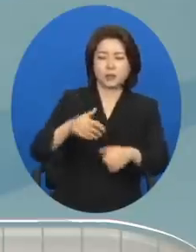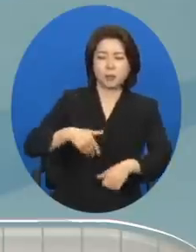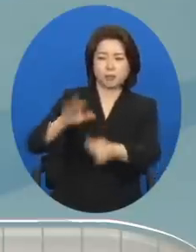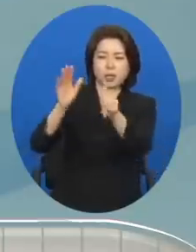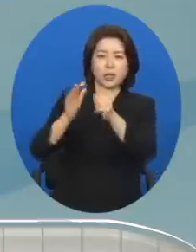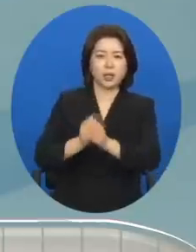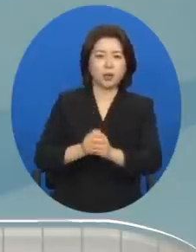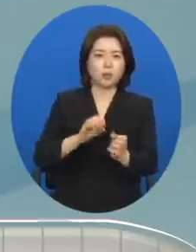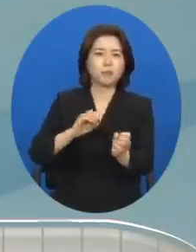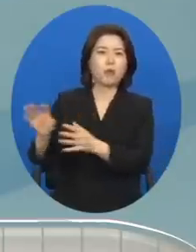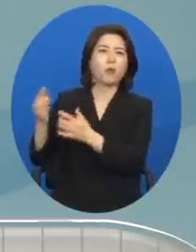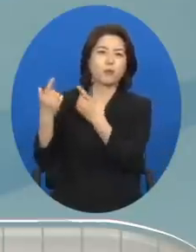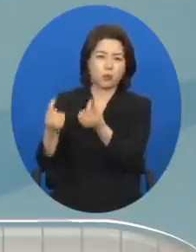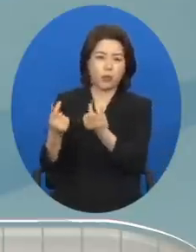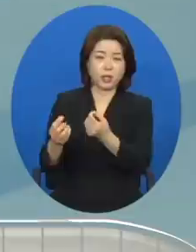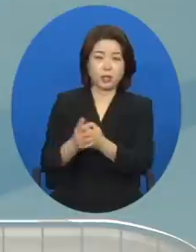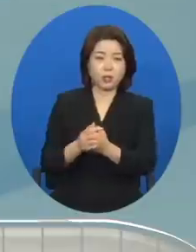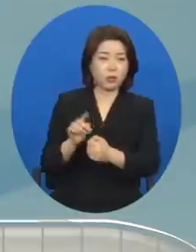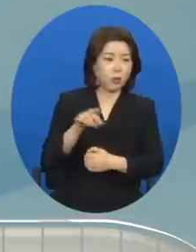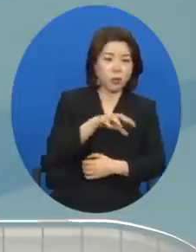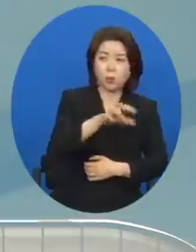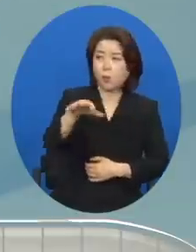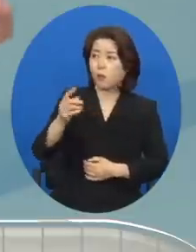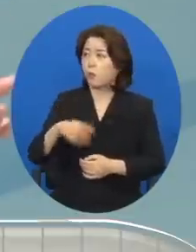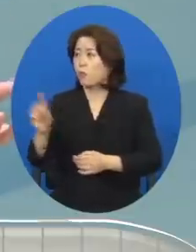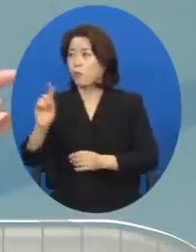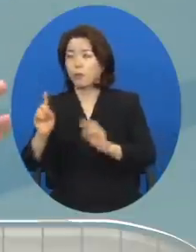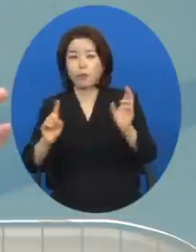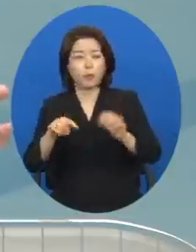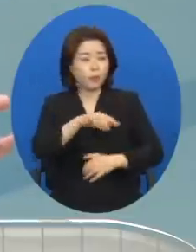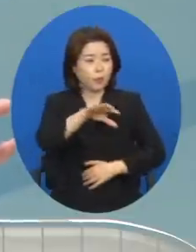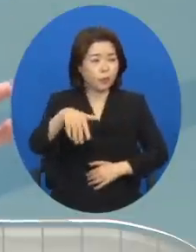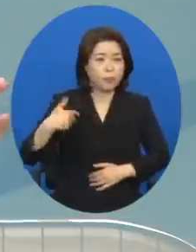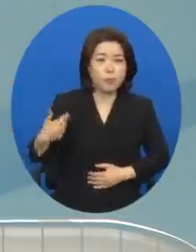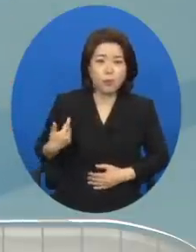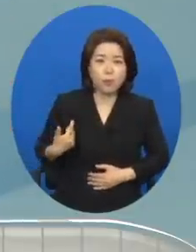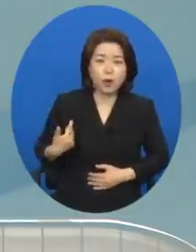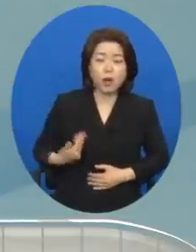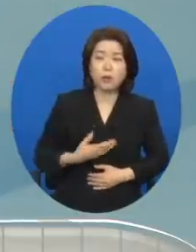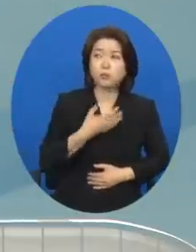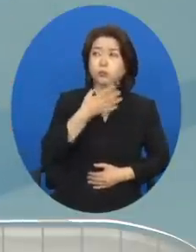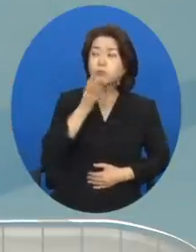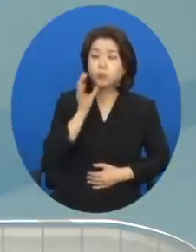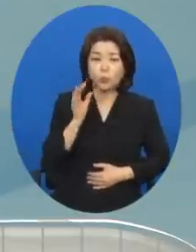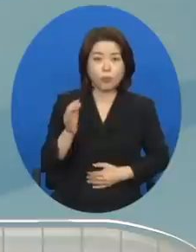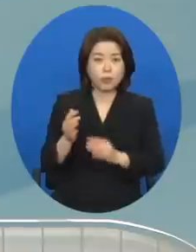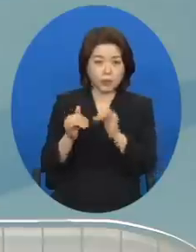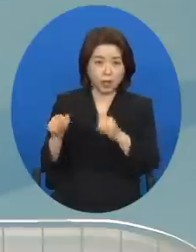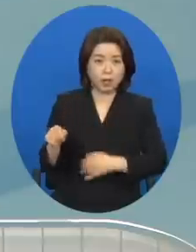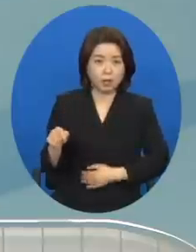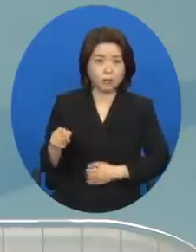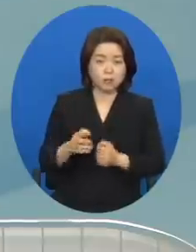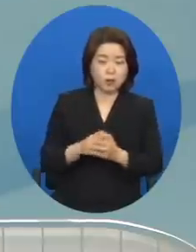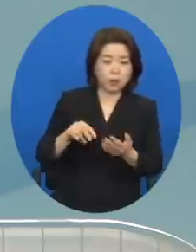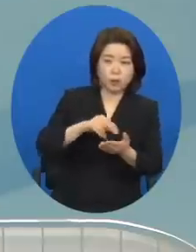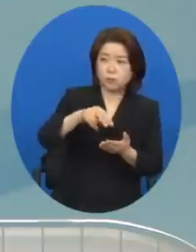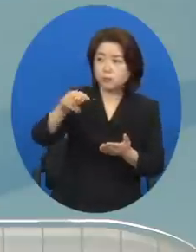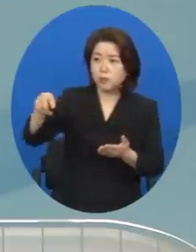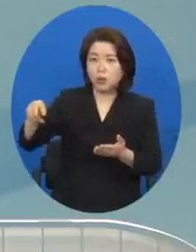서울로 올려보내는, 어디로 가야 될지도 모르고 또 어딘지도 모르고 이런 노인분들이 그냥